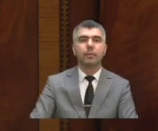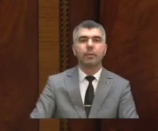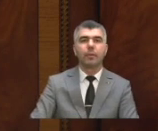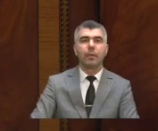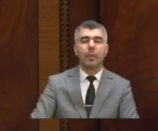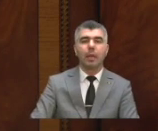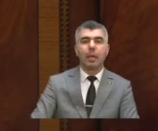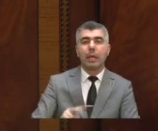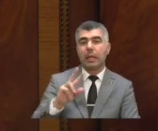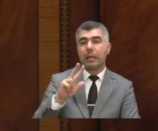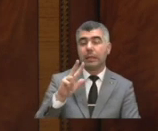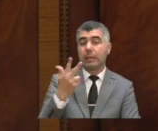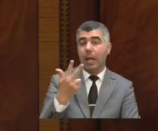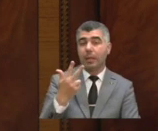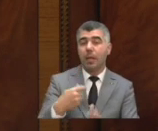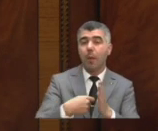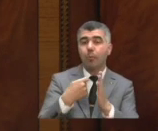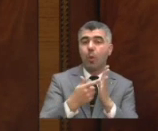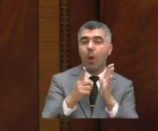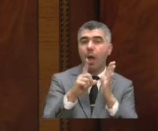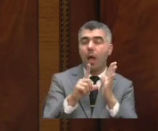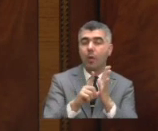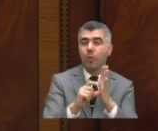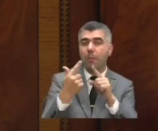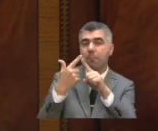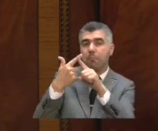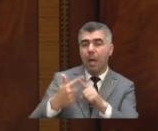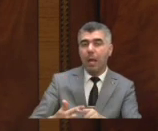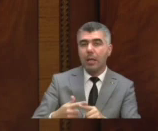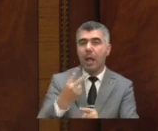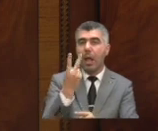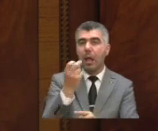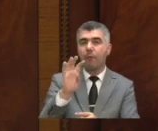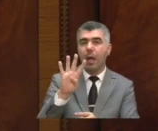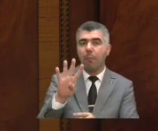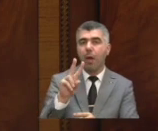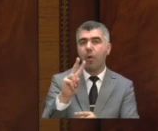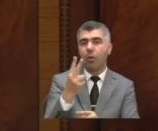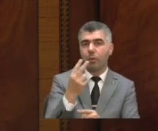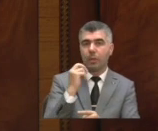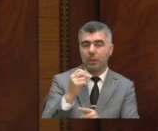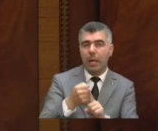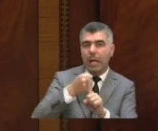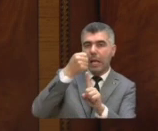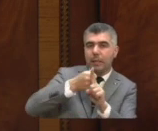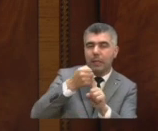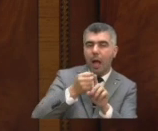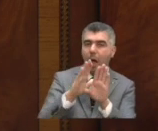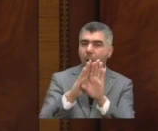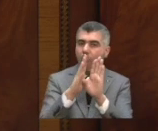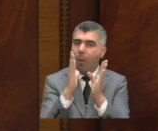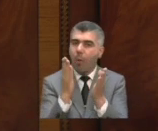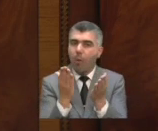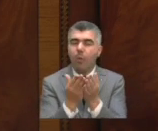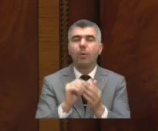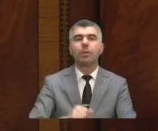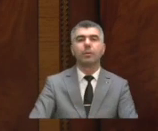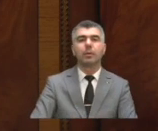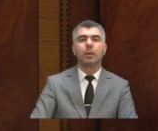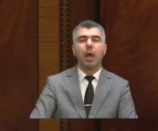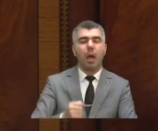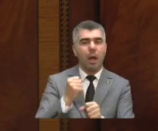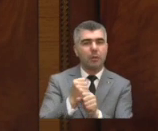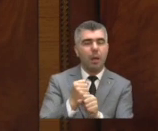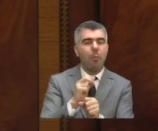المحور الثالث لمشروع قانون الماليه لسنه 2024 بمواصله الاصلاحات الهيكليه حيث ستعمل